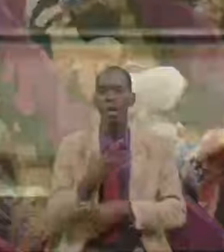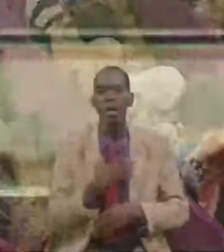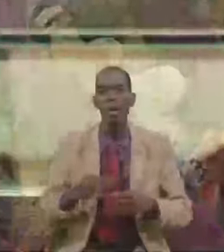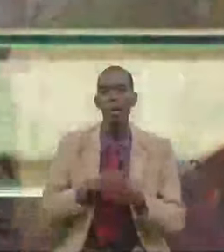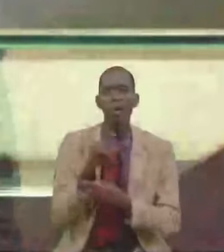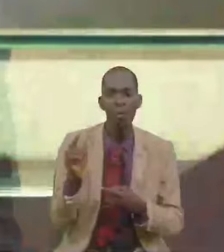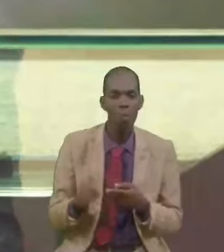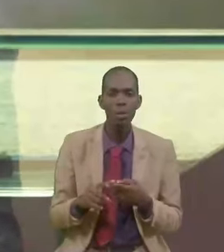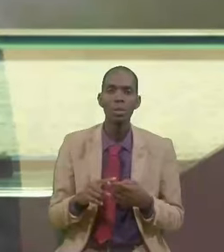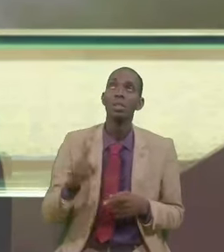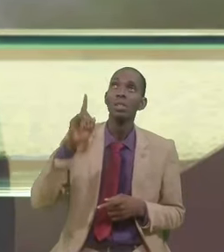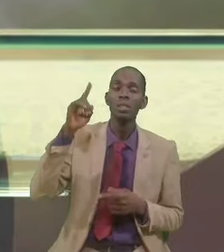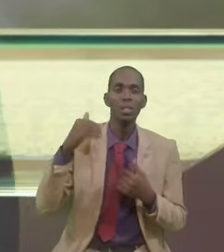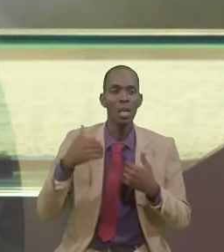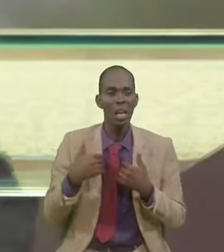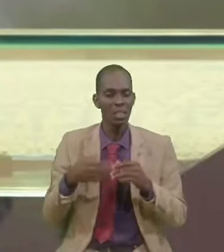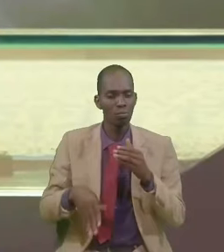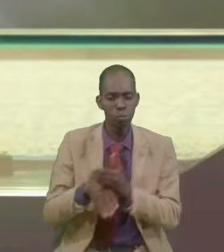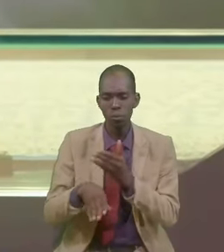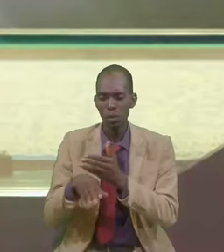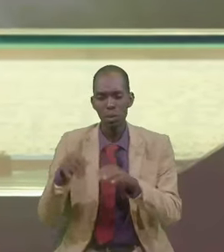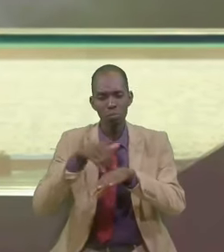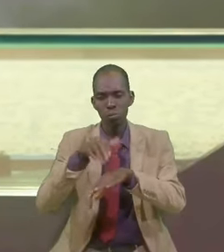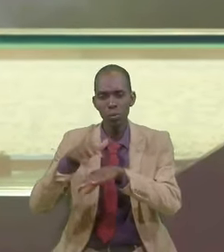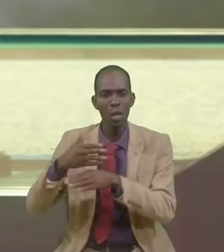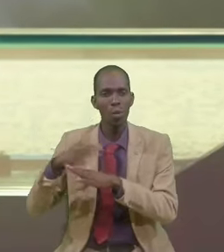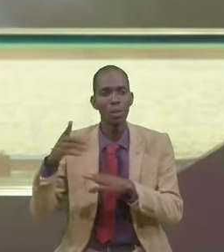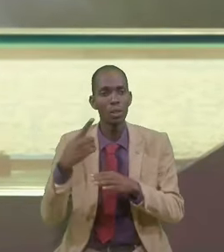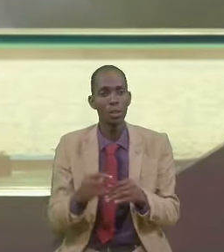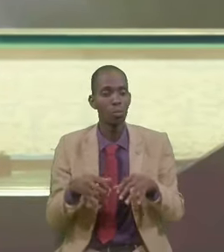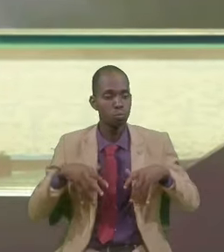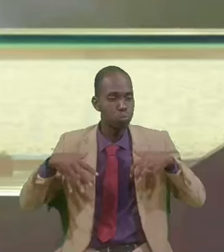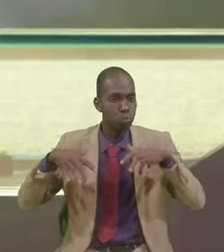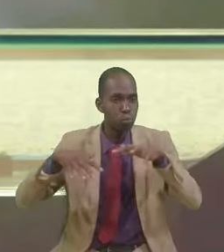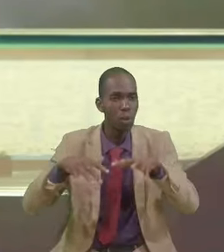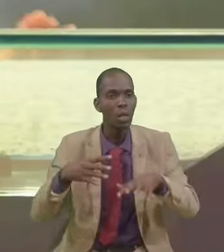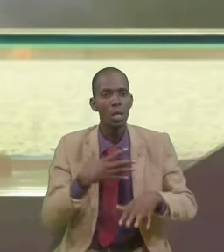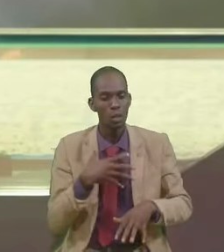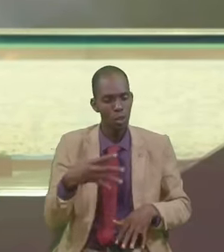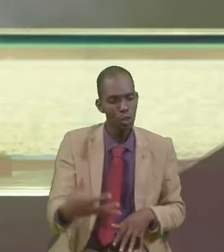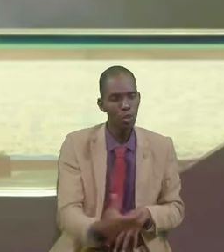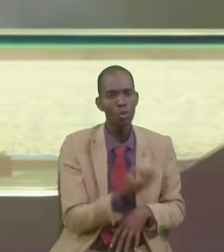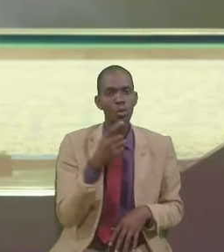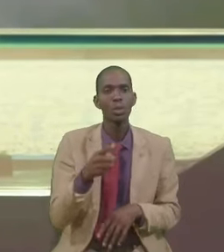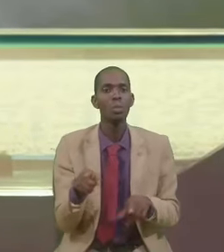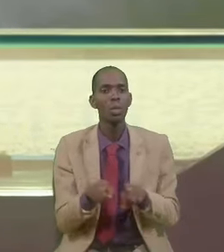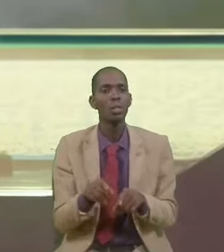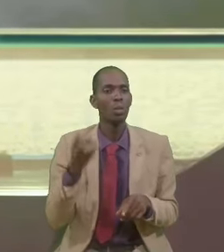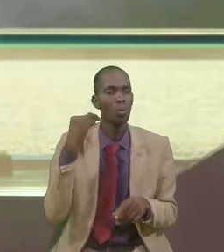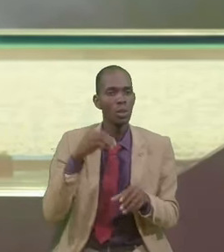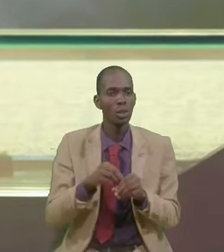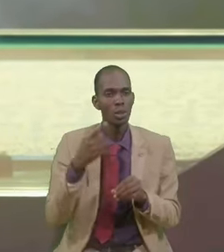avoir renvoyé la foule, ils l'amenèrent dans la barque où il se